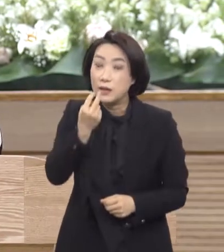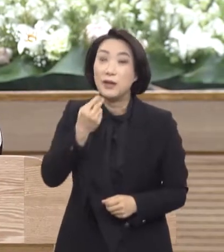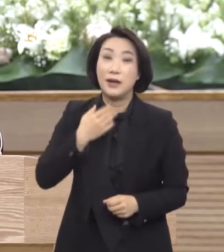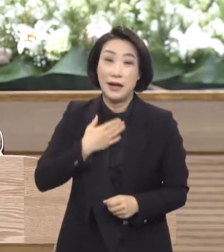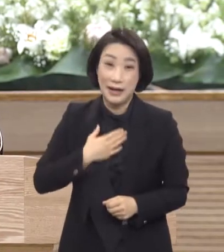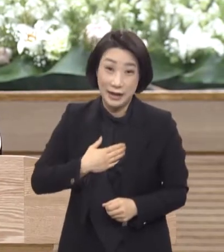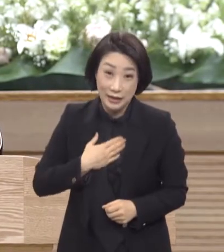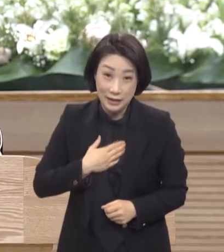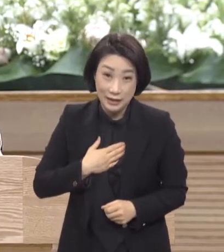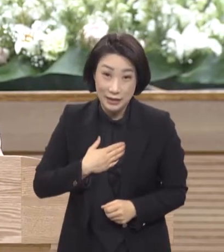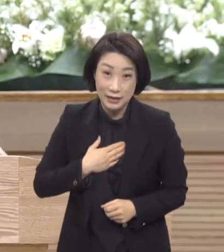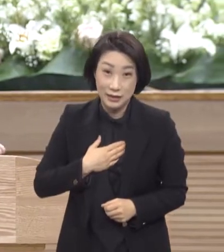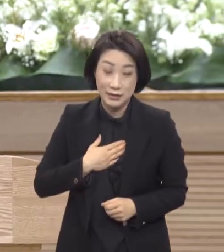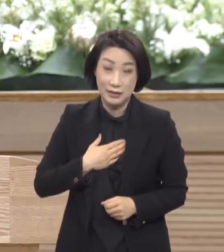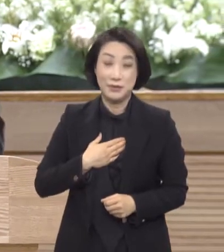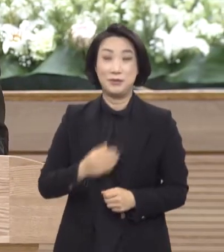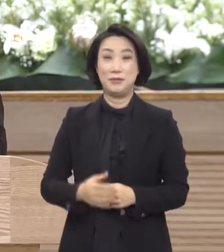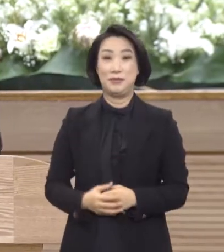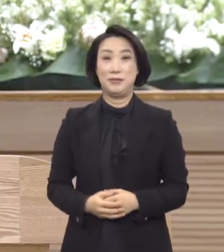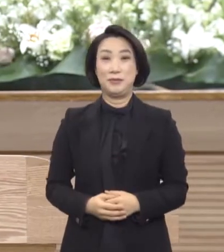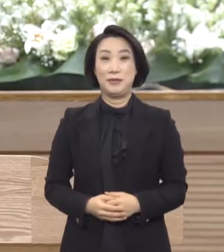영생인 줄 알라.